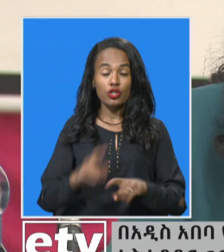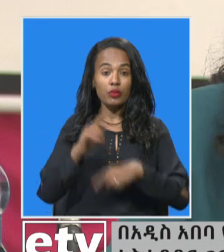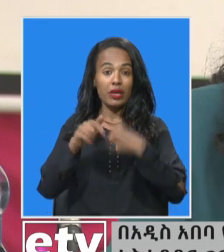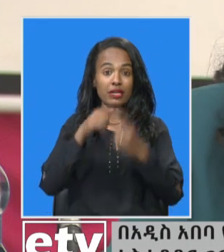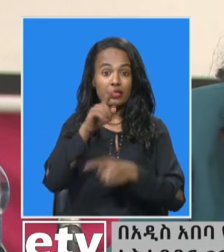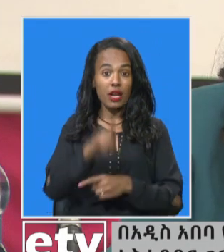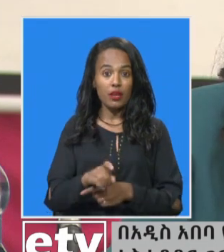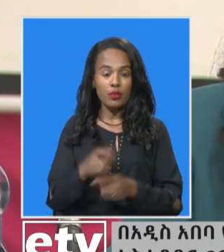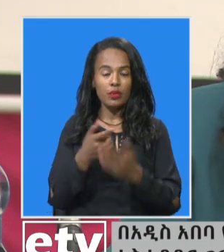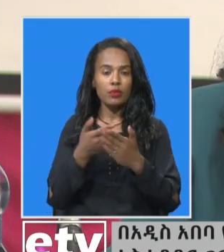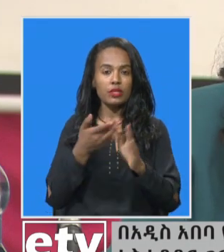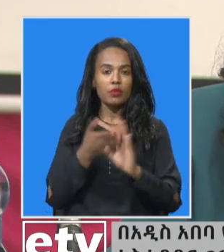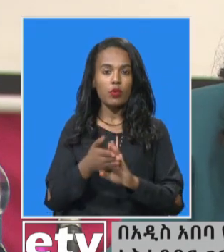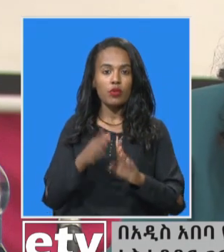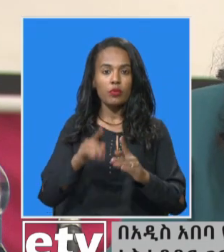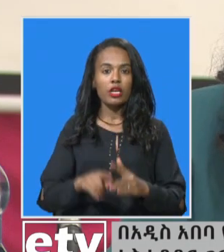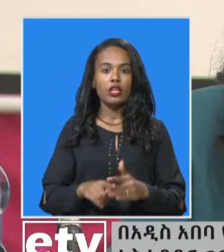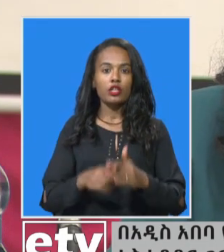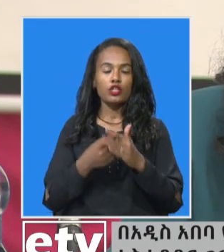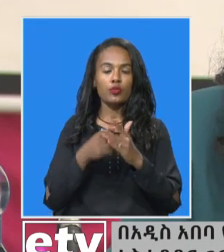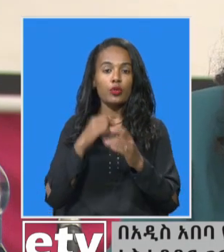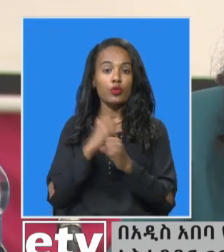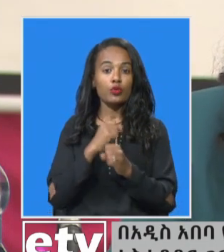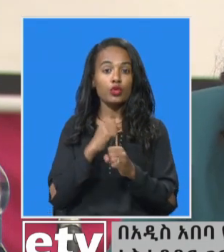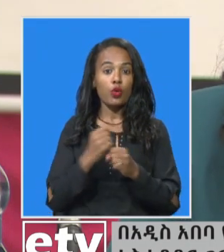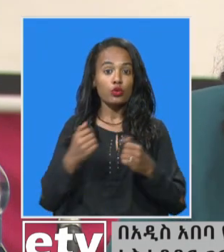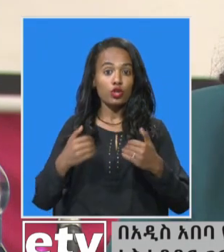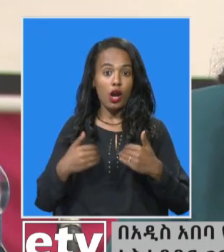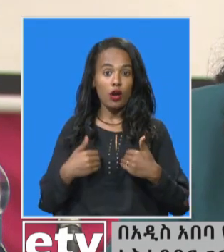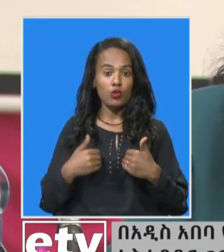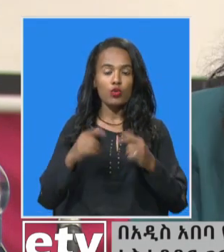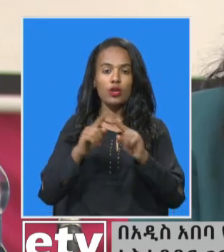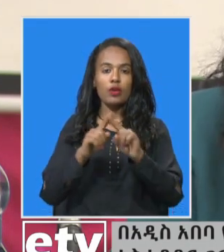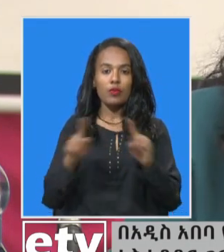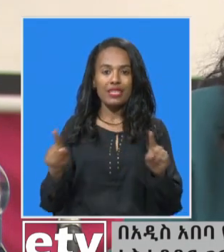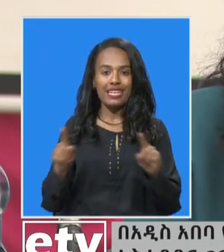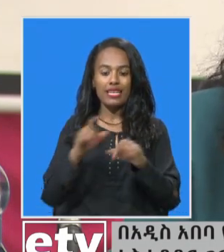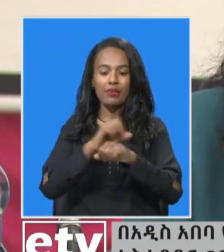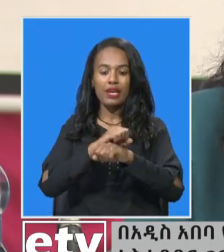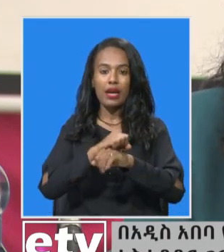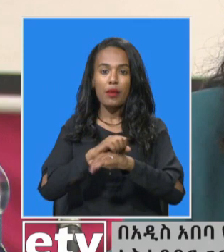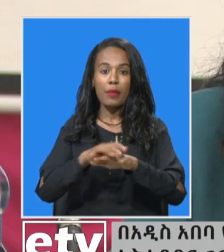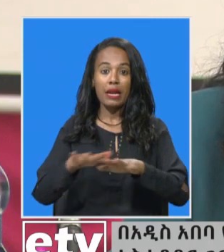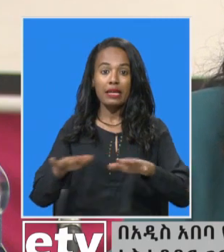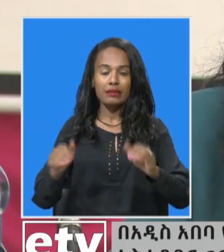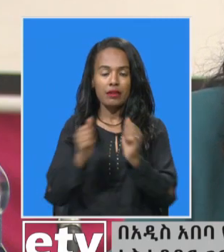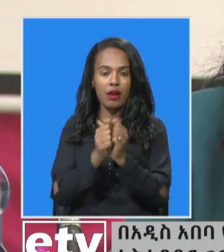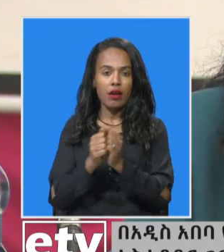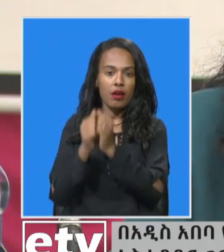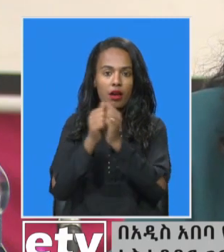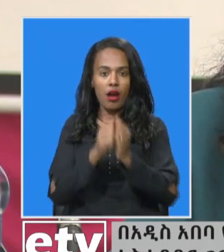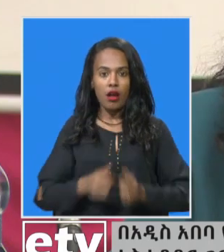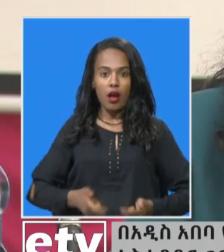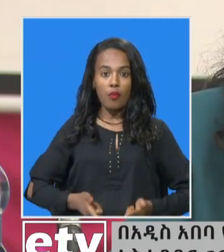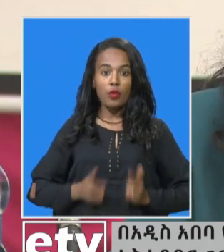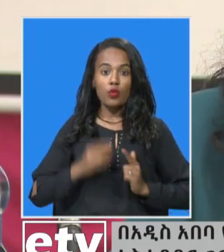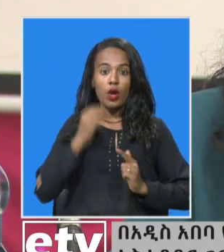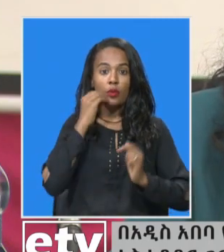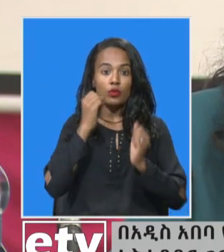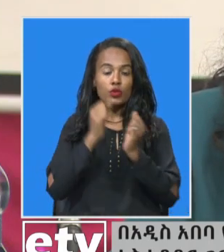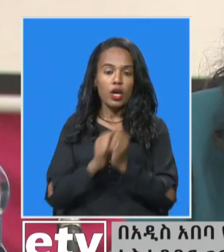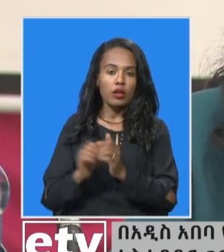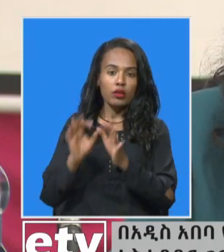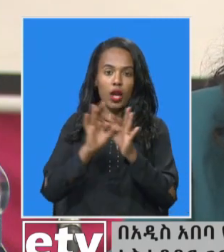በዛ በኩልም የተጀመሩ ስራዎች አሉ። በተለይም ከመሬት ጋራ ከጋራ መኖሪያ ቤቶች ጋራ